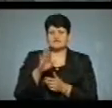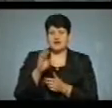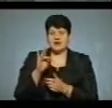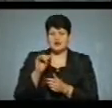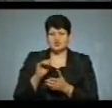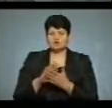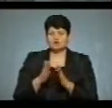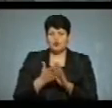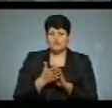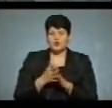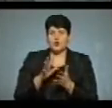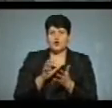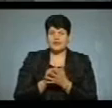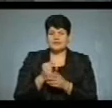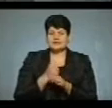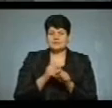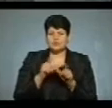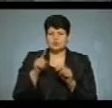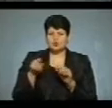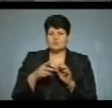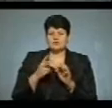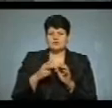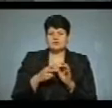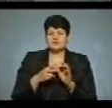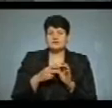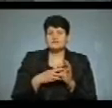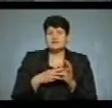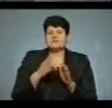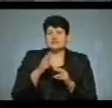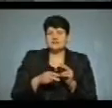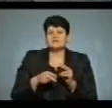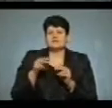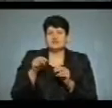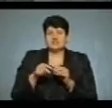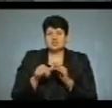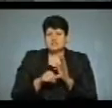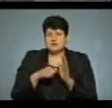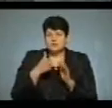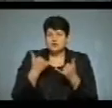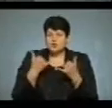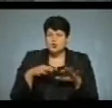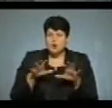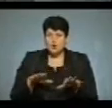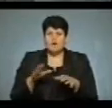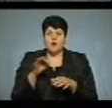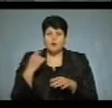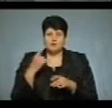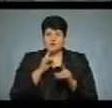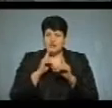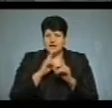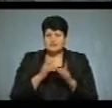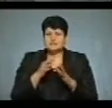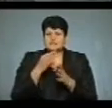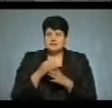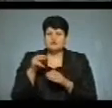з аптекою номер 78 закінчився у 2016 році. Сьогодні голова облради Віктор Овчарук повідомив,